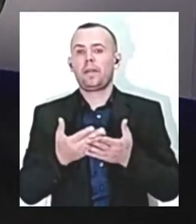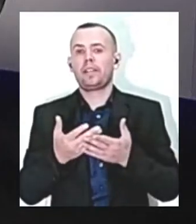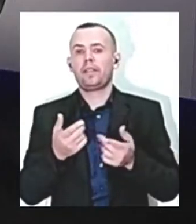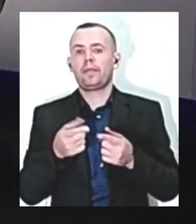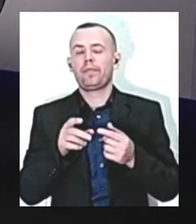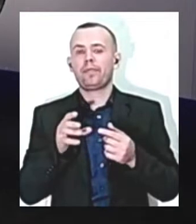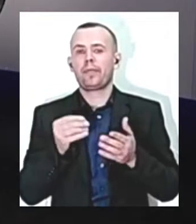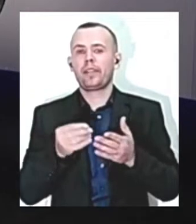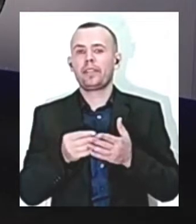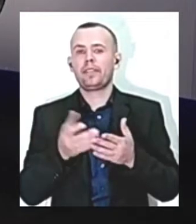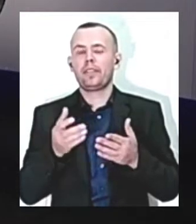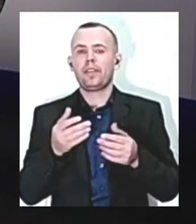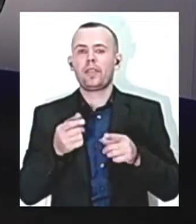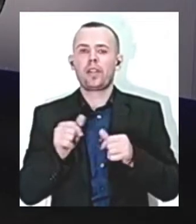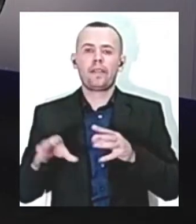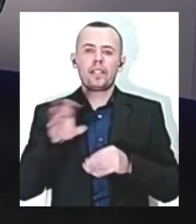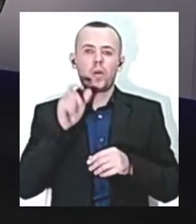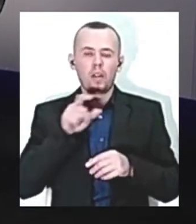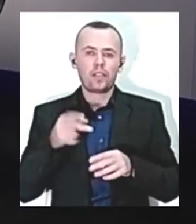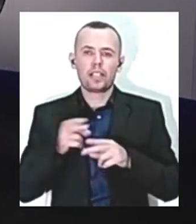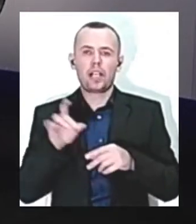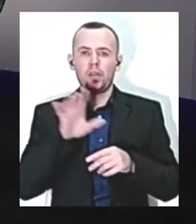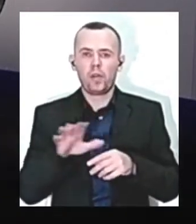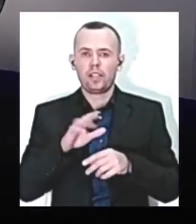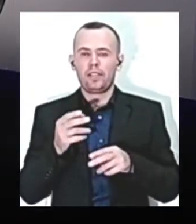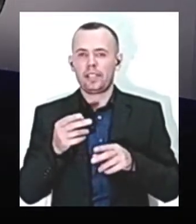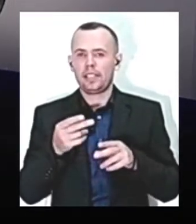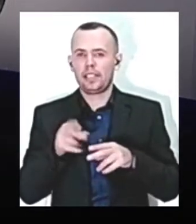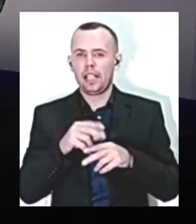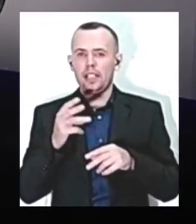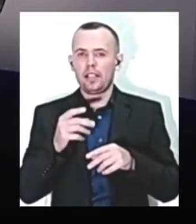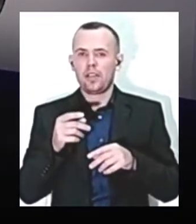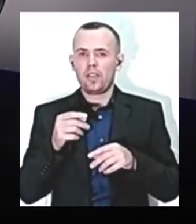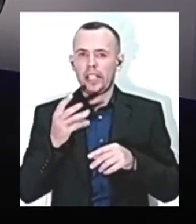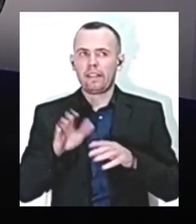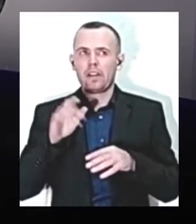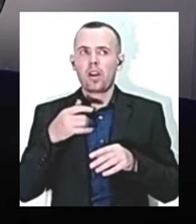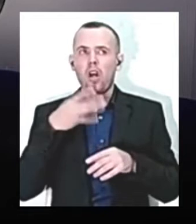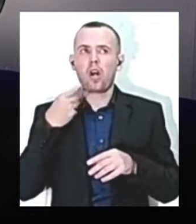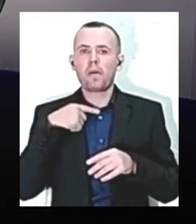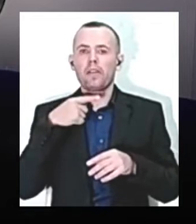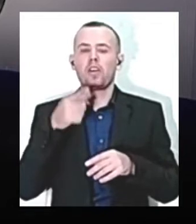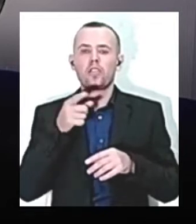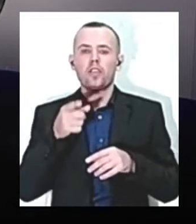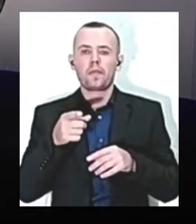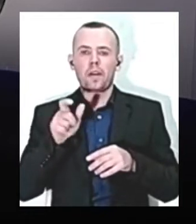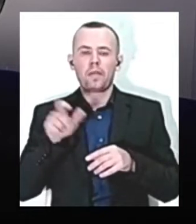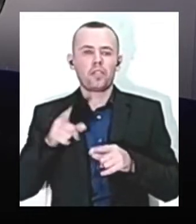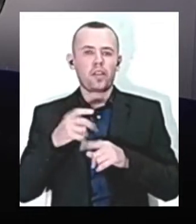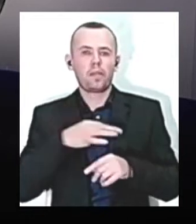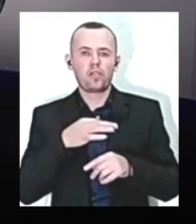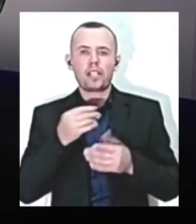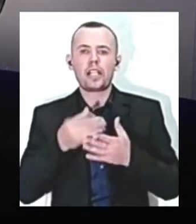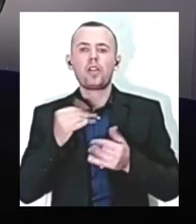всіх українців, у всіх регіонах, всі три хвилі. Коли ми кажемо громадянам, що виберіть ось найважливіші цінності для вас, даємо їм список